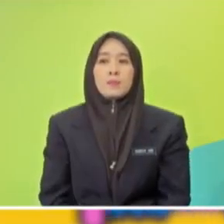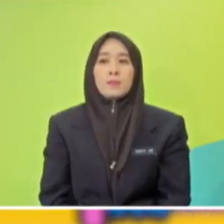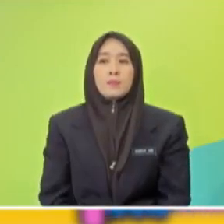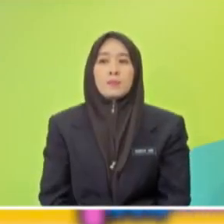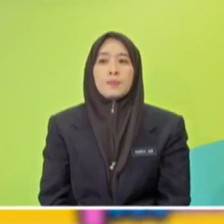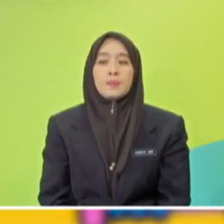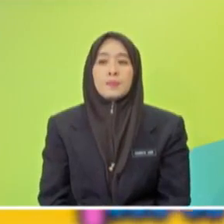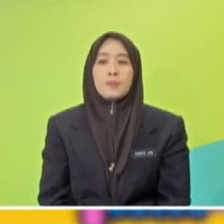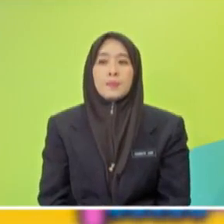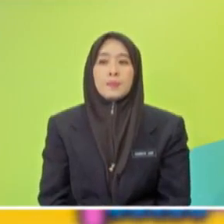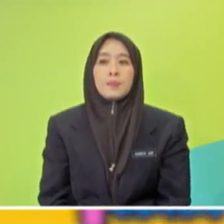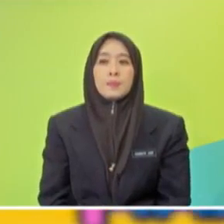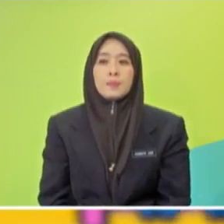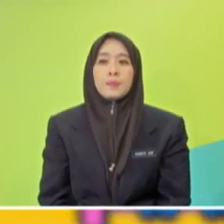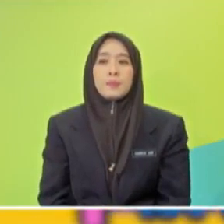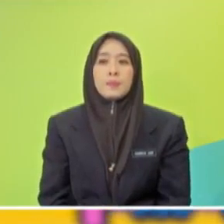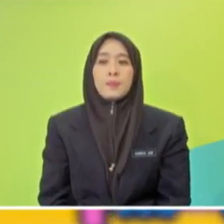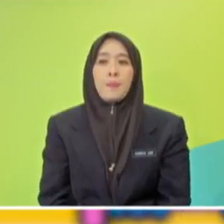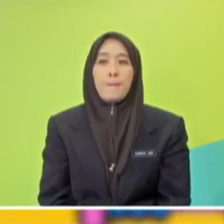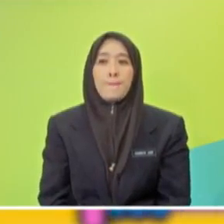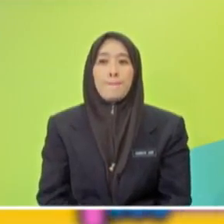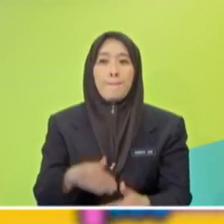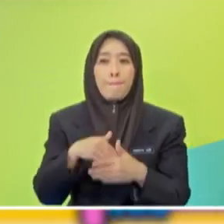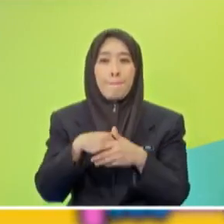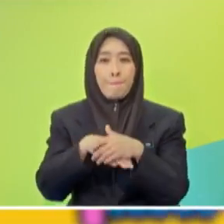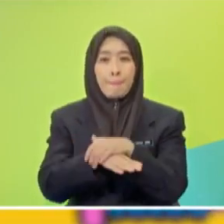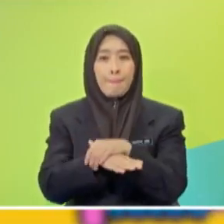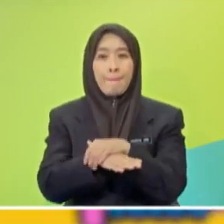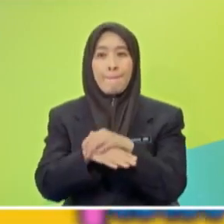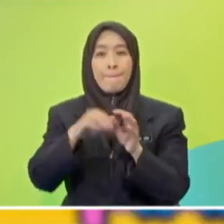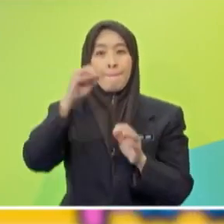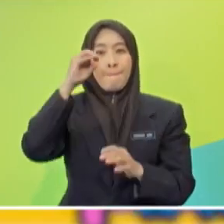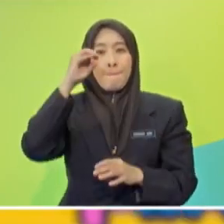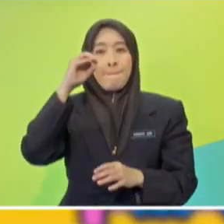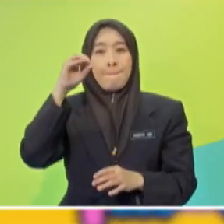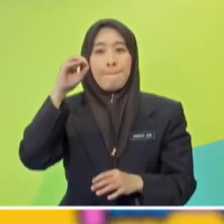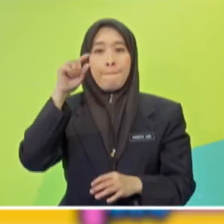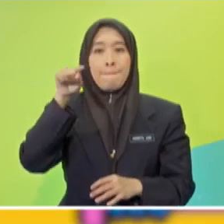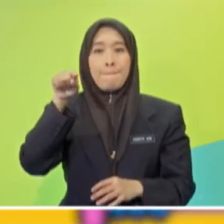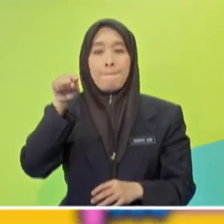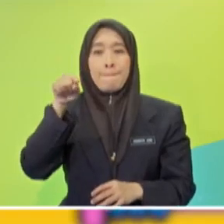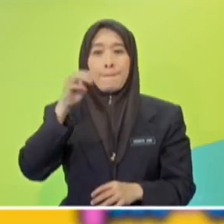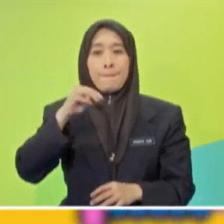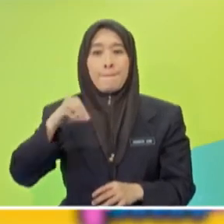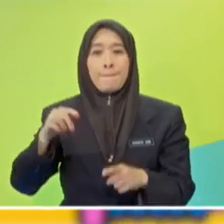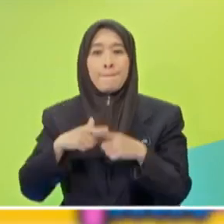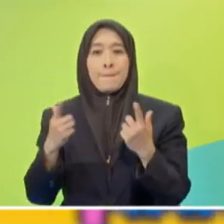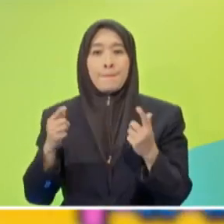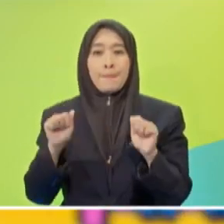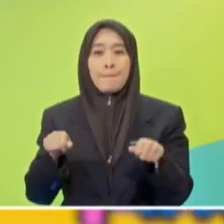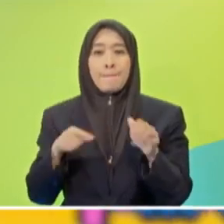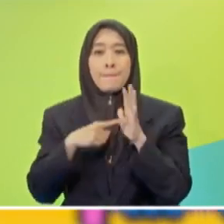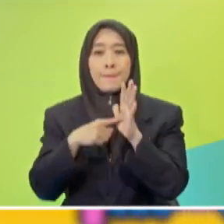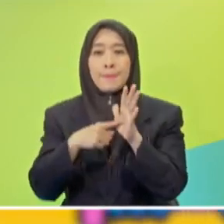ah Oke dalam pembunuhan Oke benar-benar lain pun boleh tunjukkan jawaban